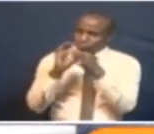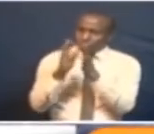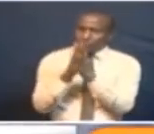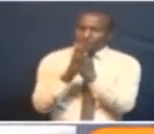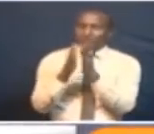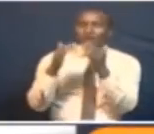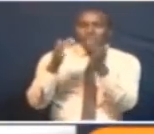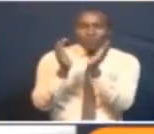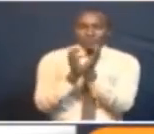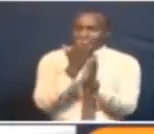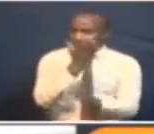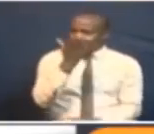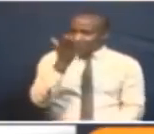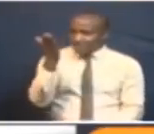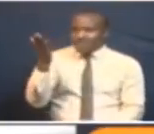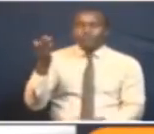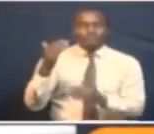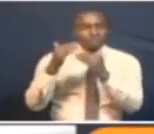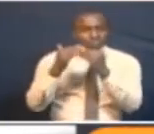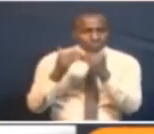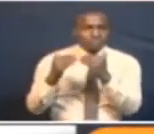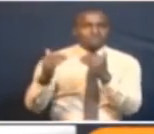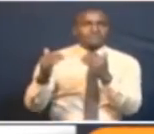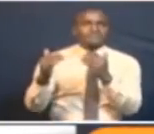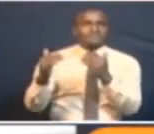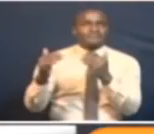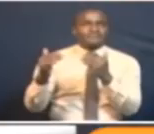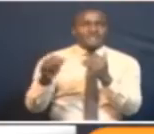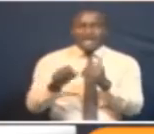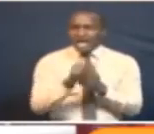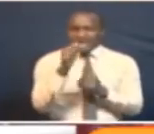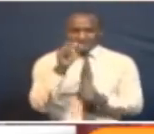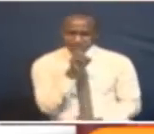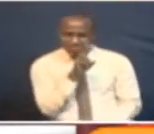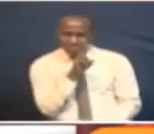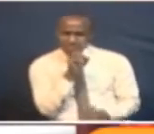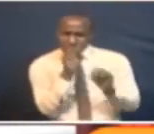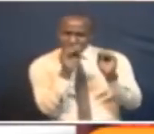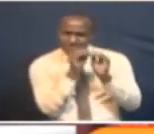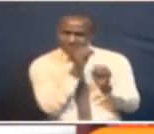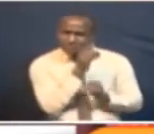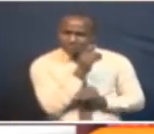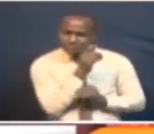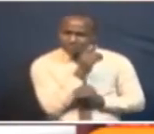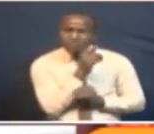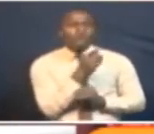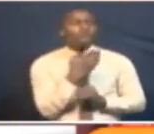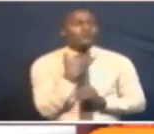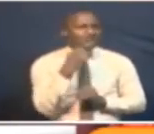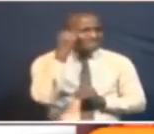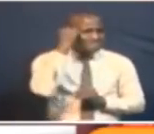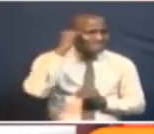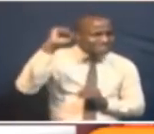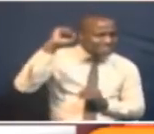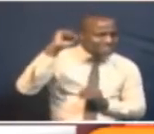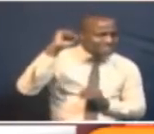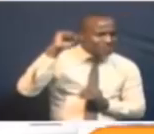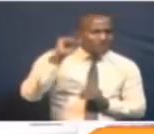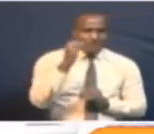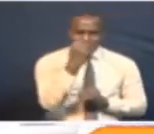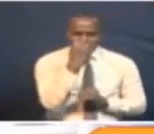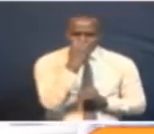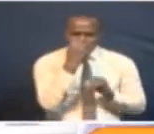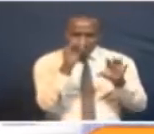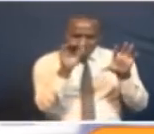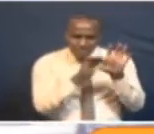ili tuende mbele. Hata hivyo, kuna wale ambao wanaofia kwamba mkutano huo uende ukalenga wandani wa naibu Rais William Ruto,